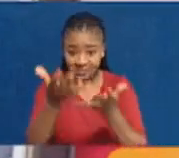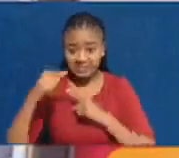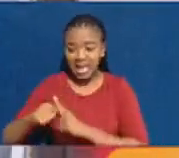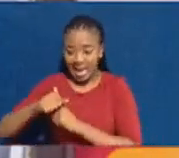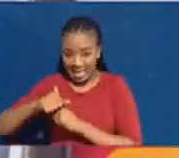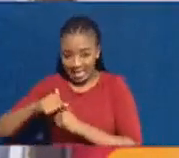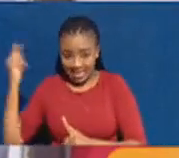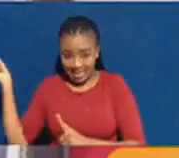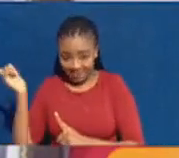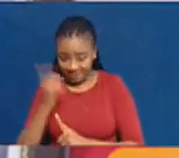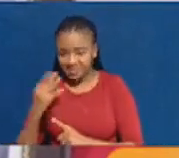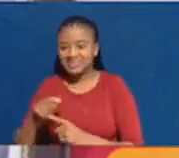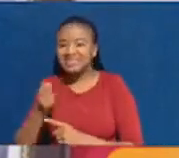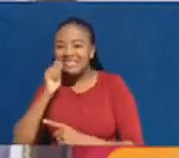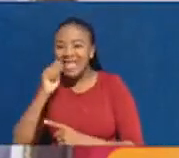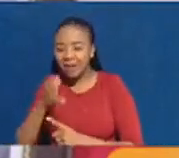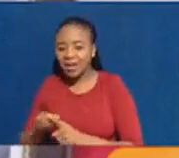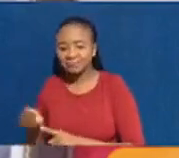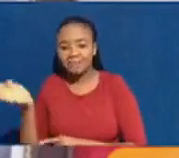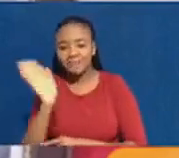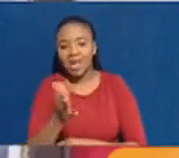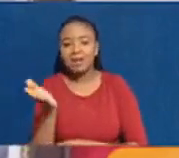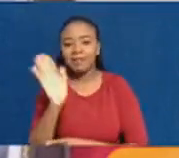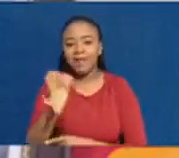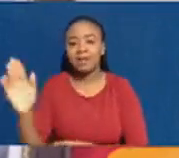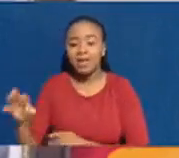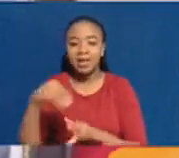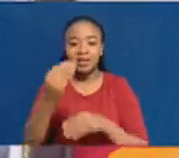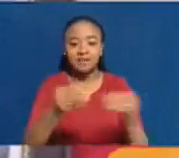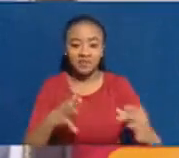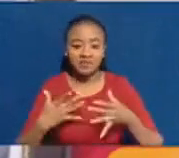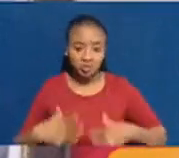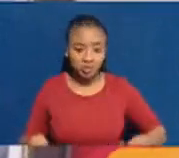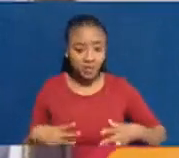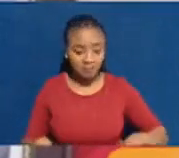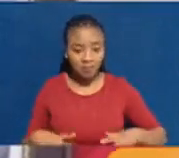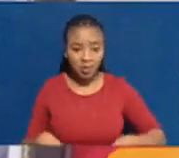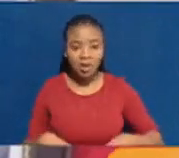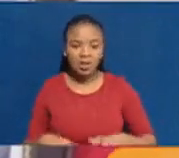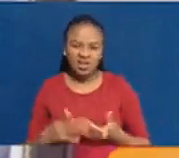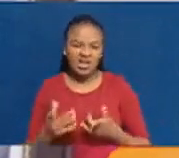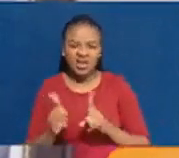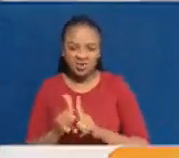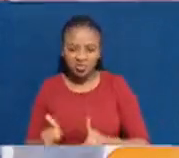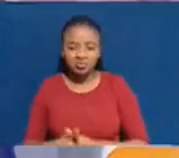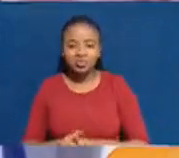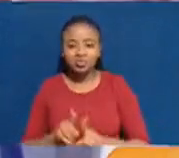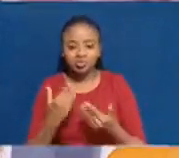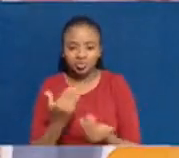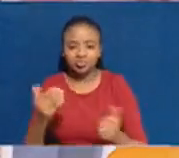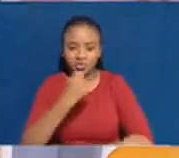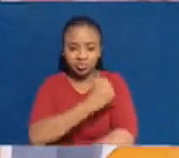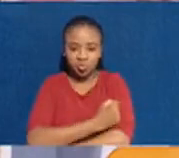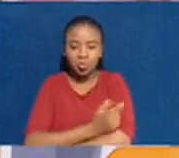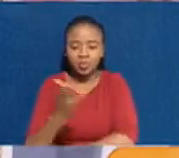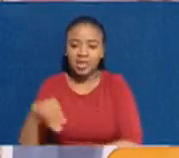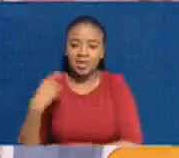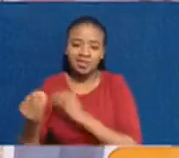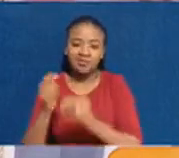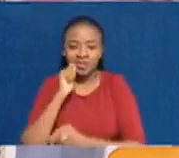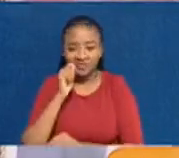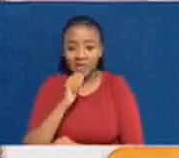zipelekwe KMC iweko kwa mikebe, na hiyo nyama tuletee kwa watoto wetu kwa mashule. Going forward,